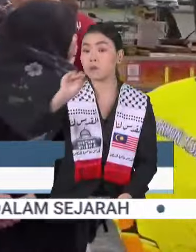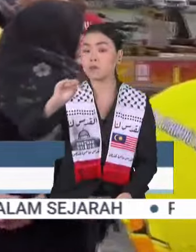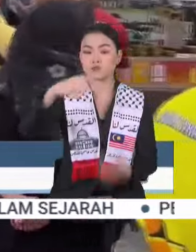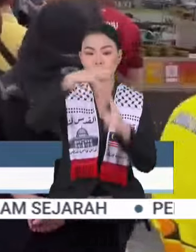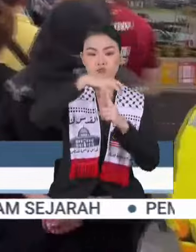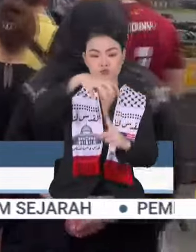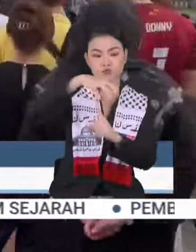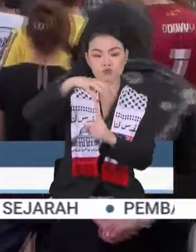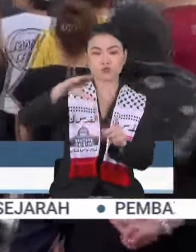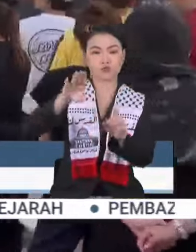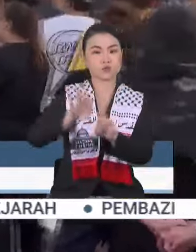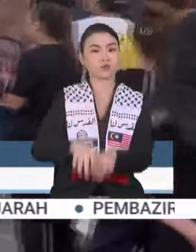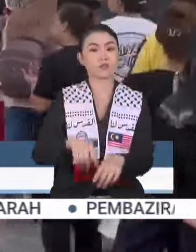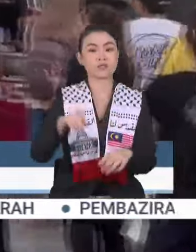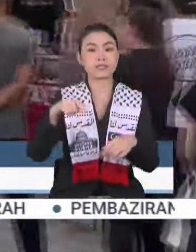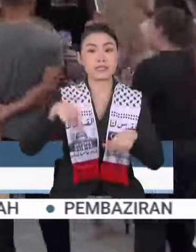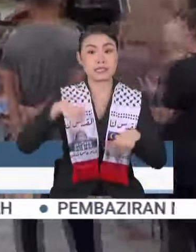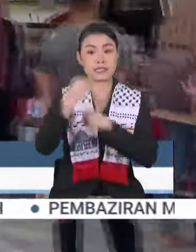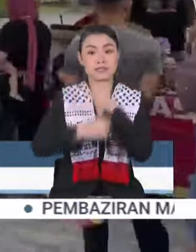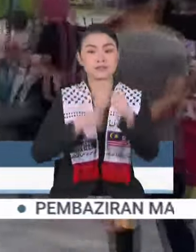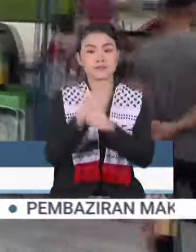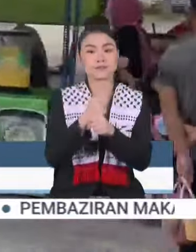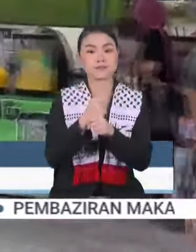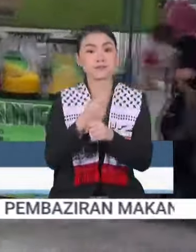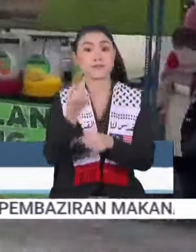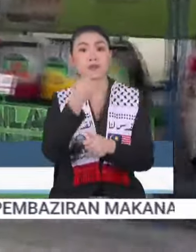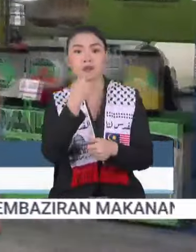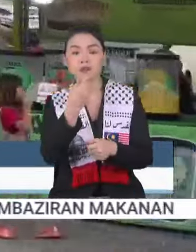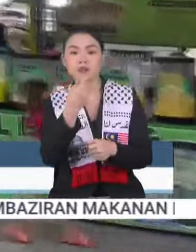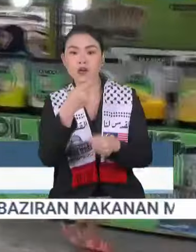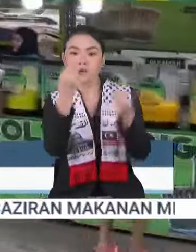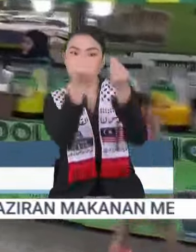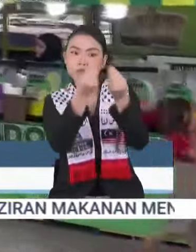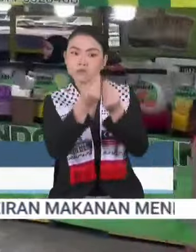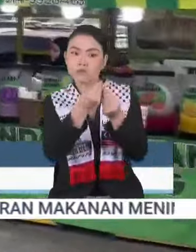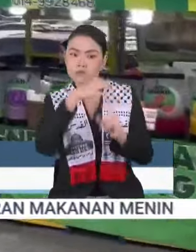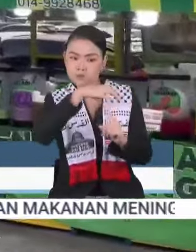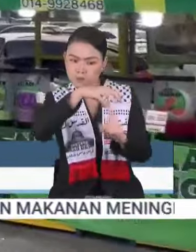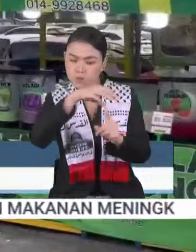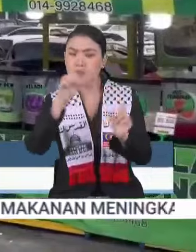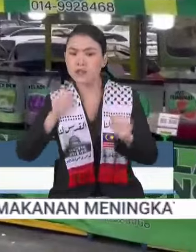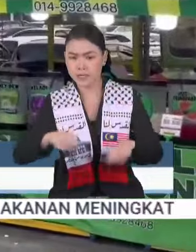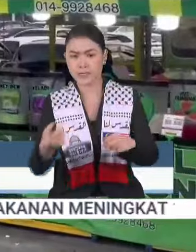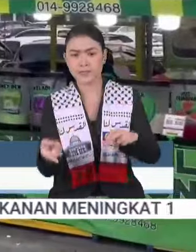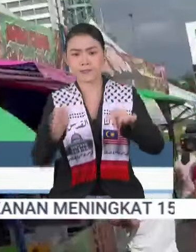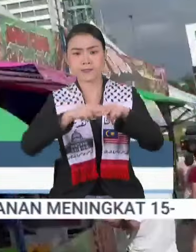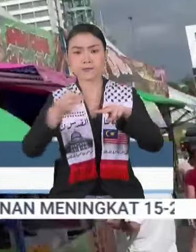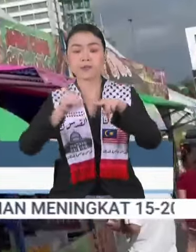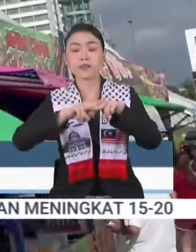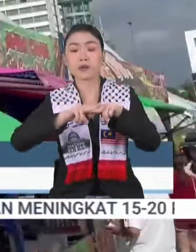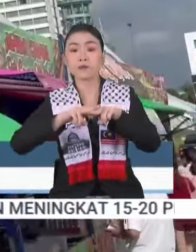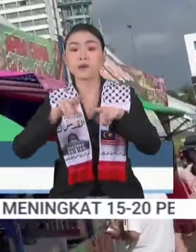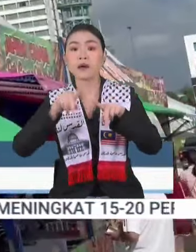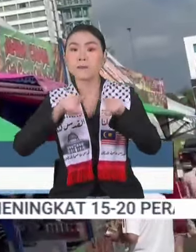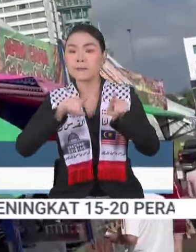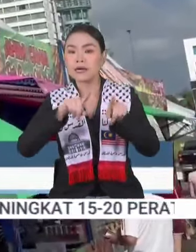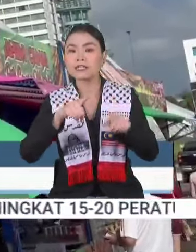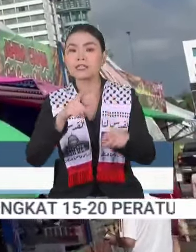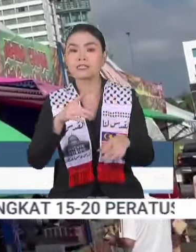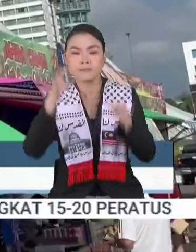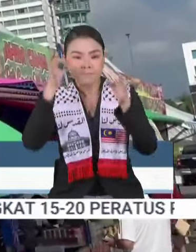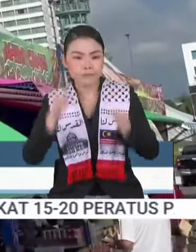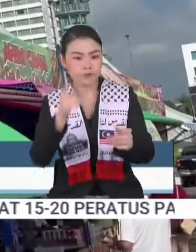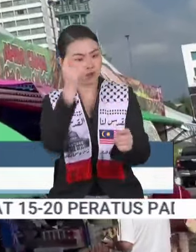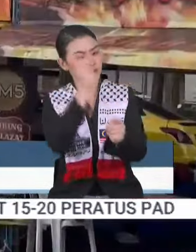akan dibuka di bazar itu tahun ini katanya jumlah gerai itu boleh ditambahkan lagi namun pihaknya memilih untuk mengekalkan jumlah